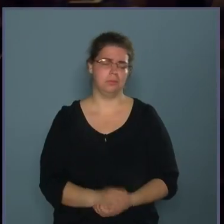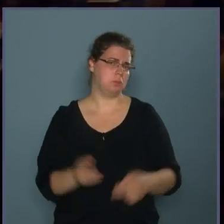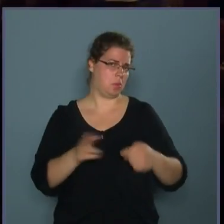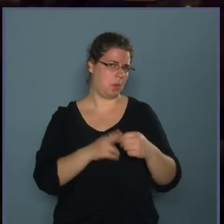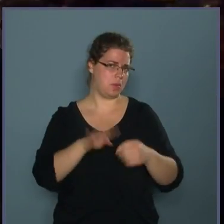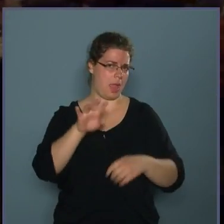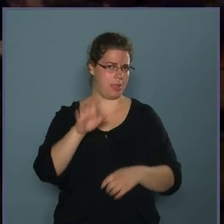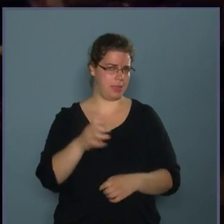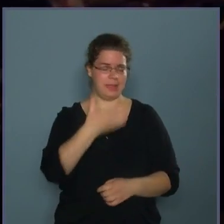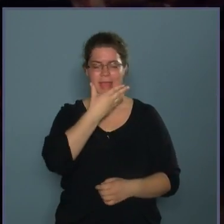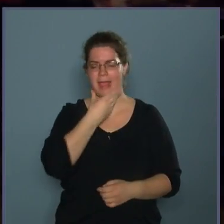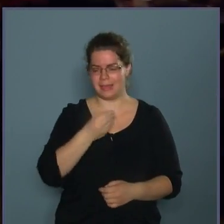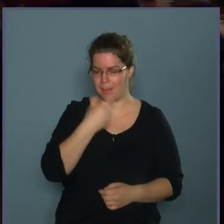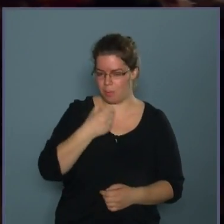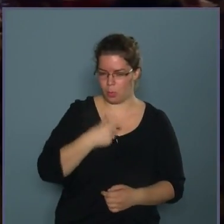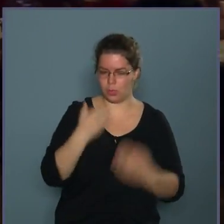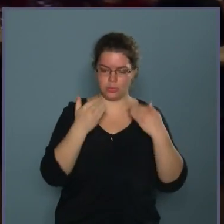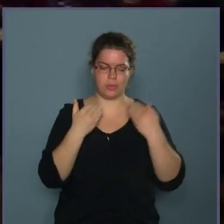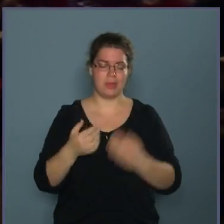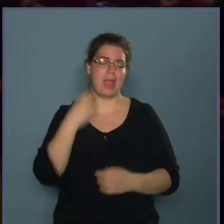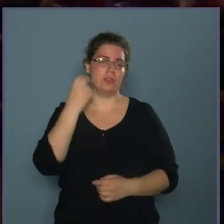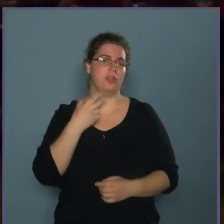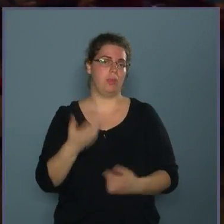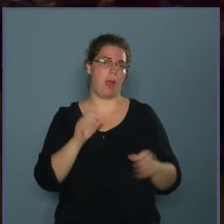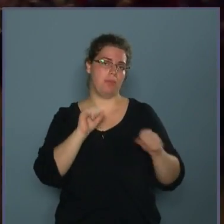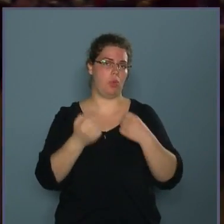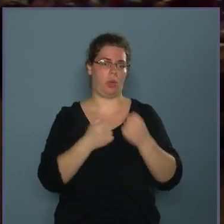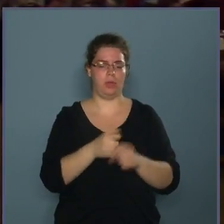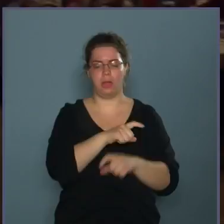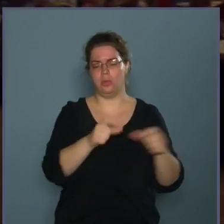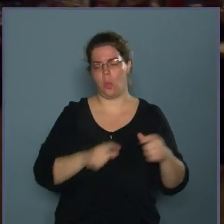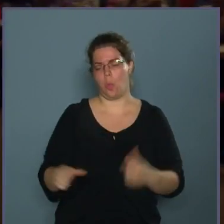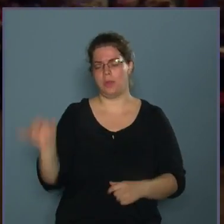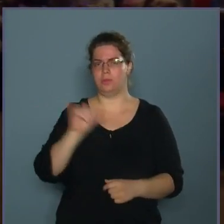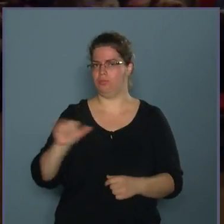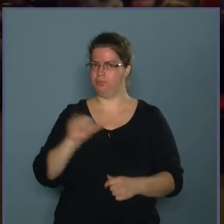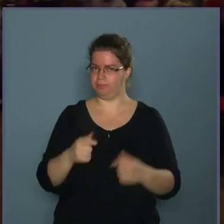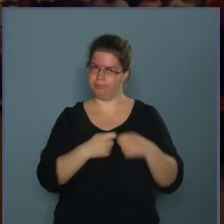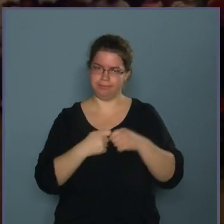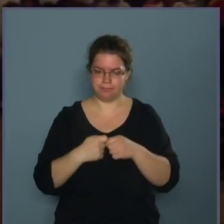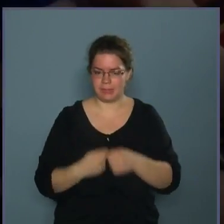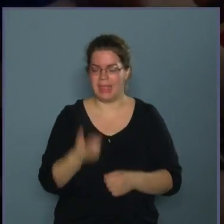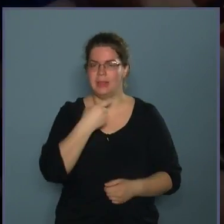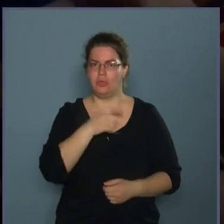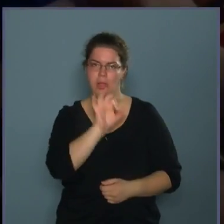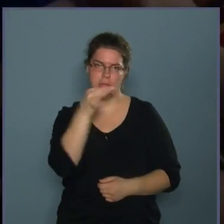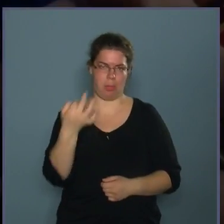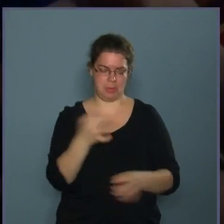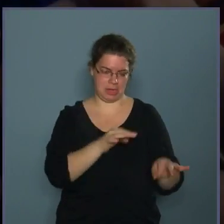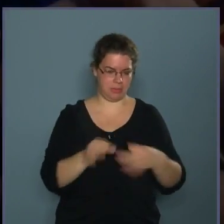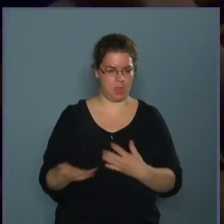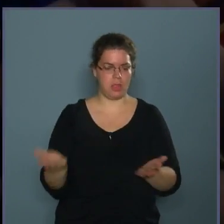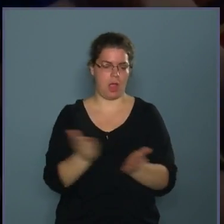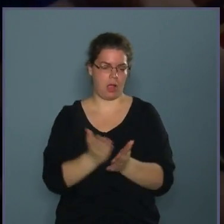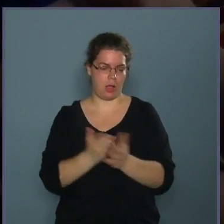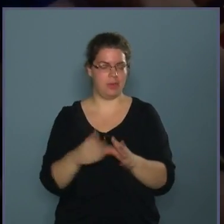Közel 400 szépkorút köszöntöttek a Csiliben működő Dunanyugdíjas Szervezet idősek napi rendezvényén. Az alkalmon résztvevőket